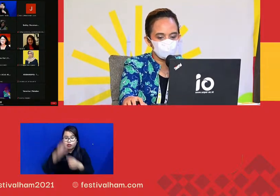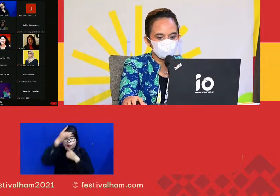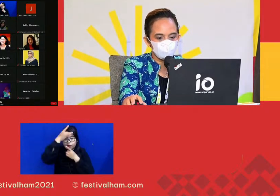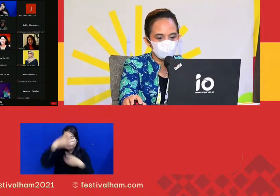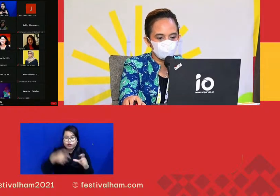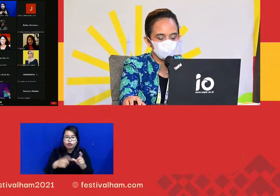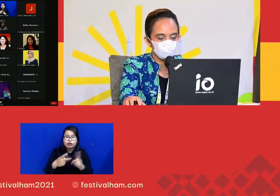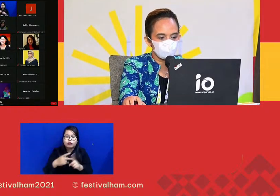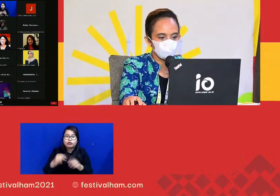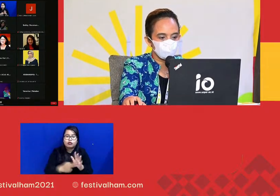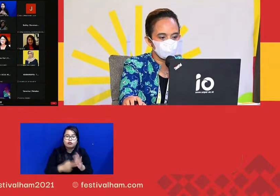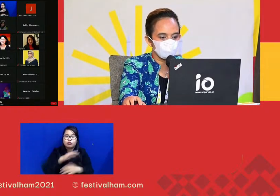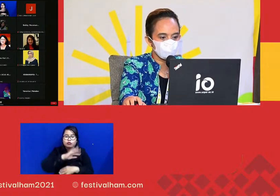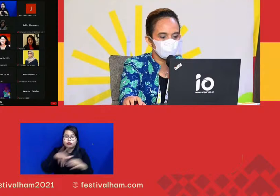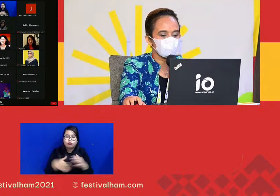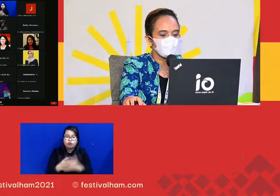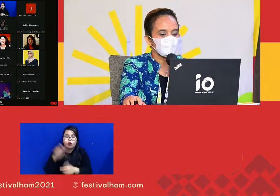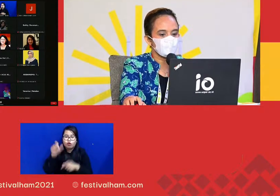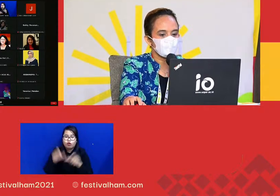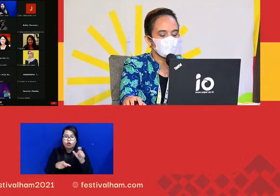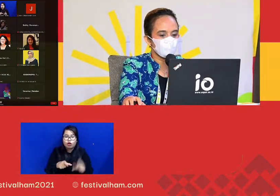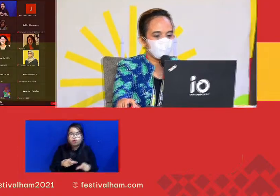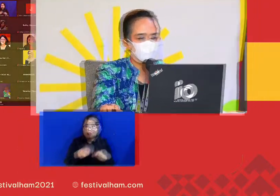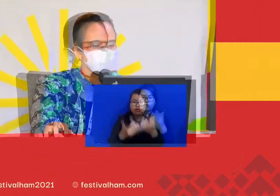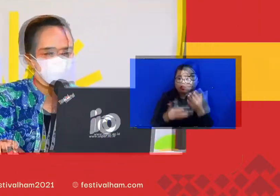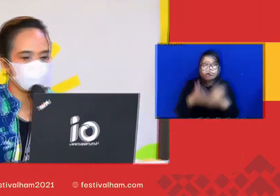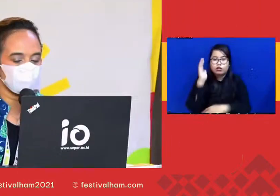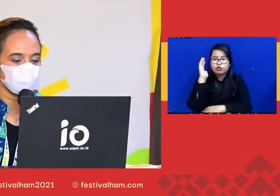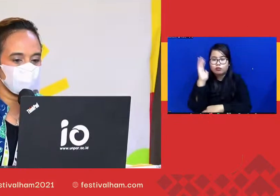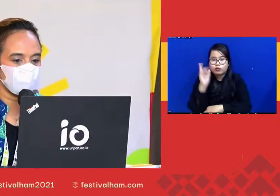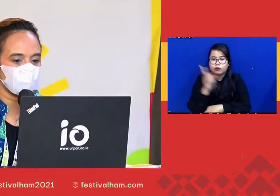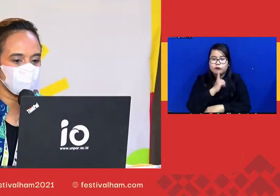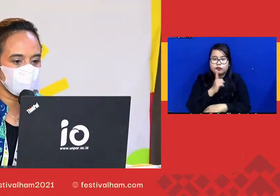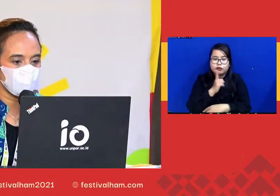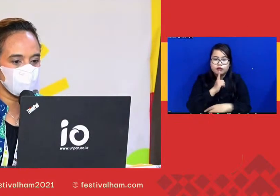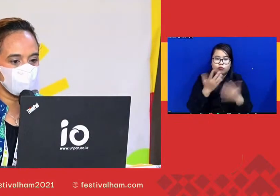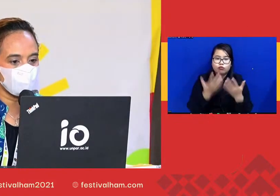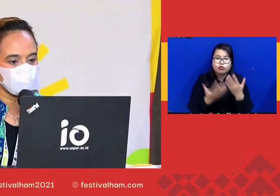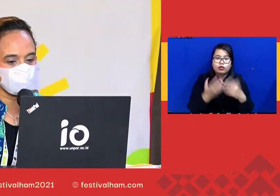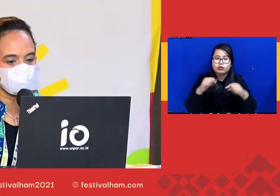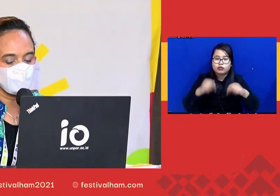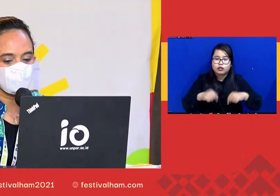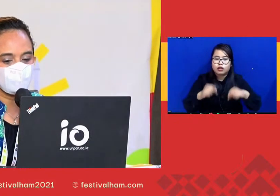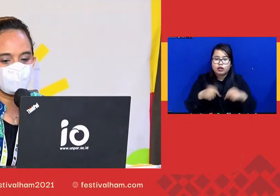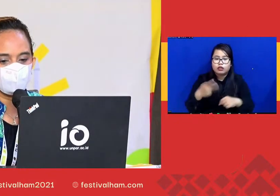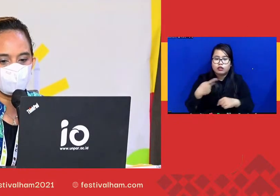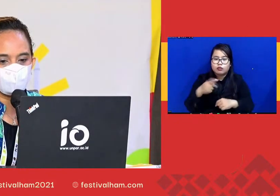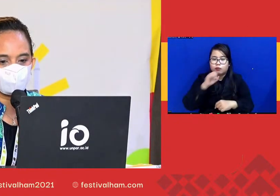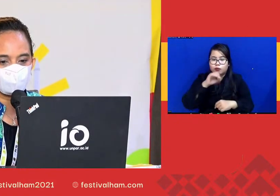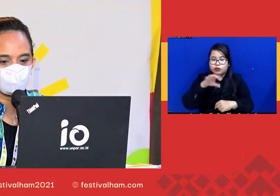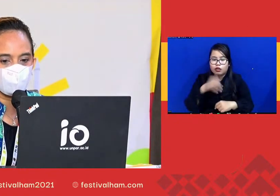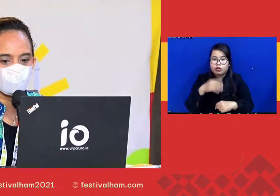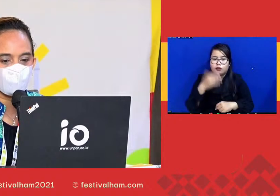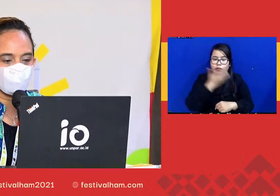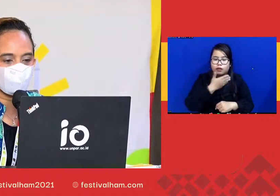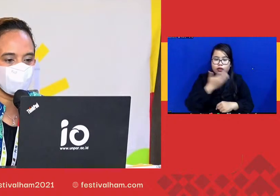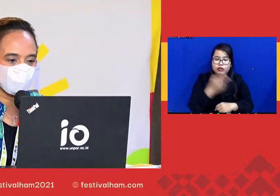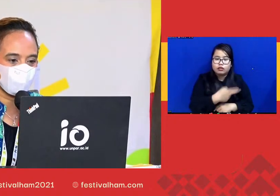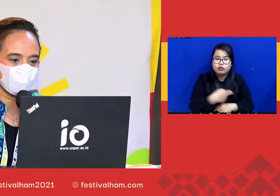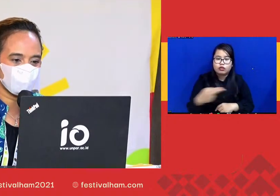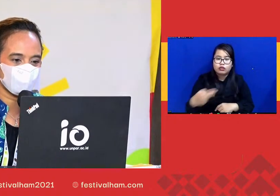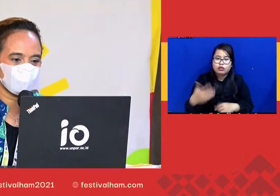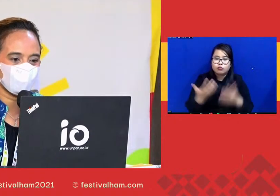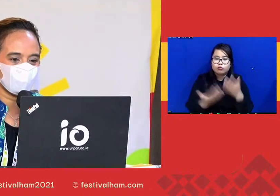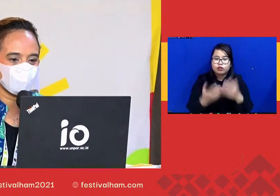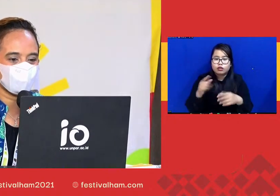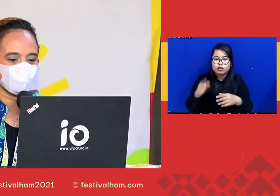everybody with English speaking, allow me to speak in Indonesian because to help our